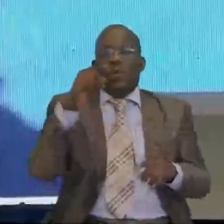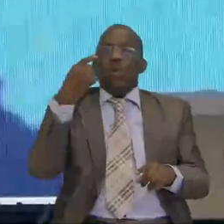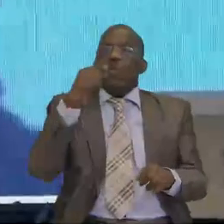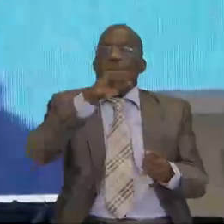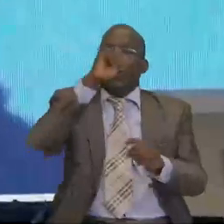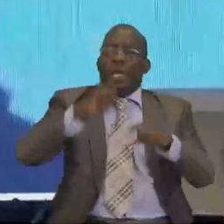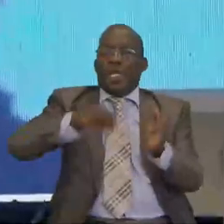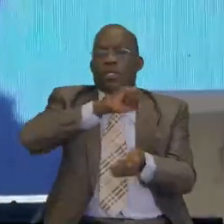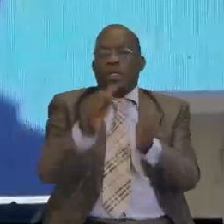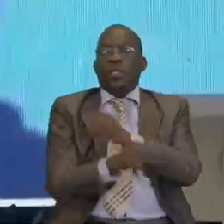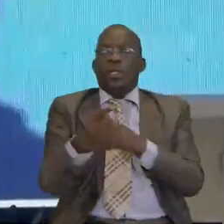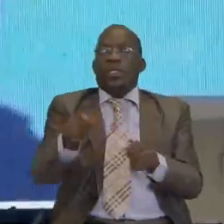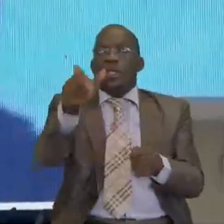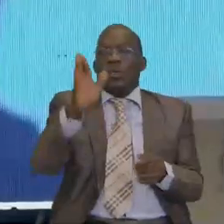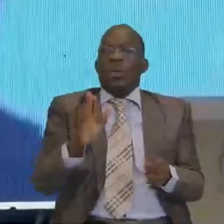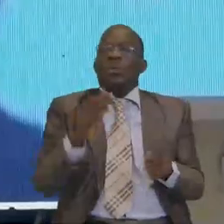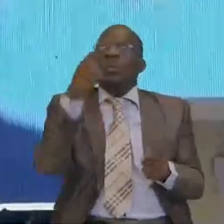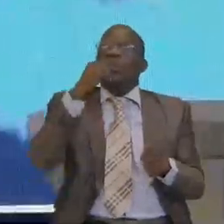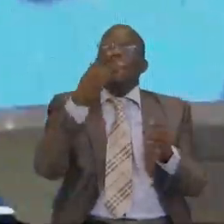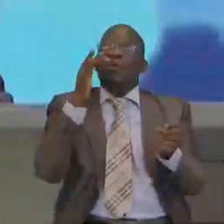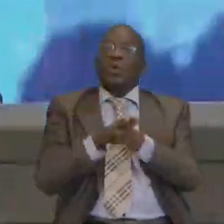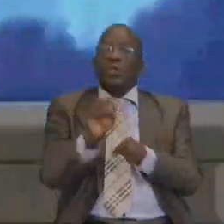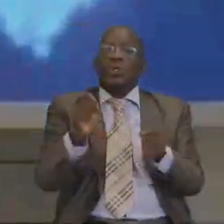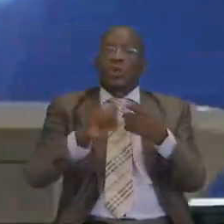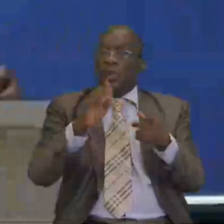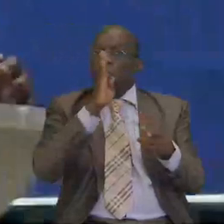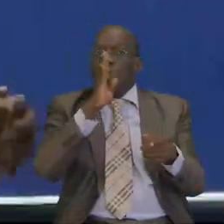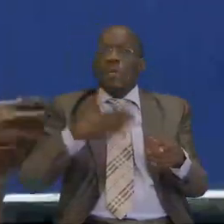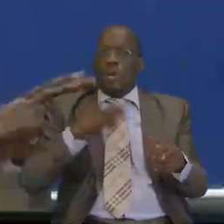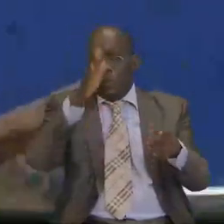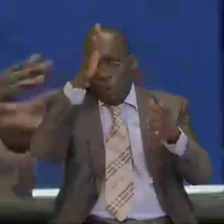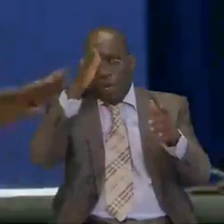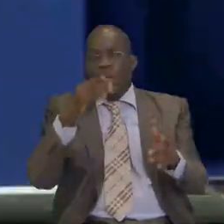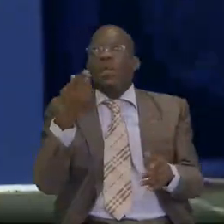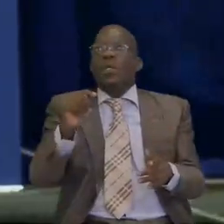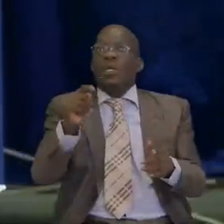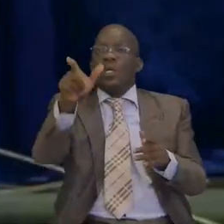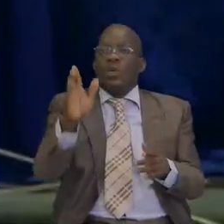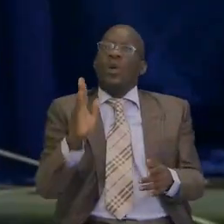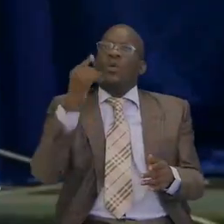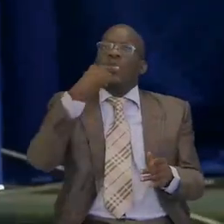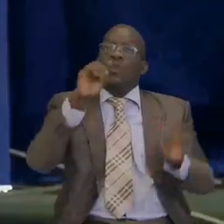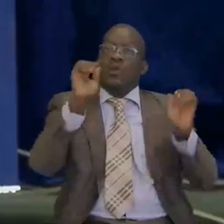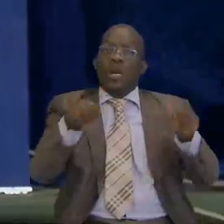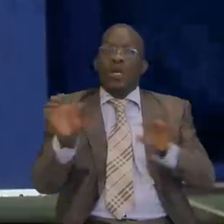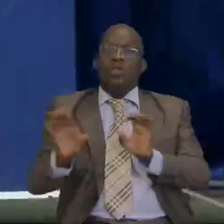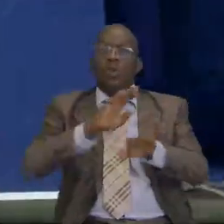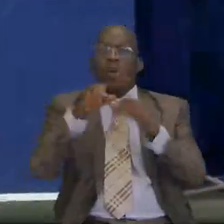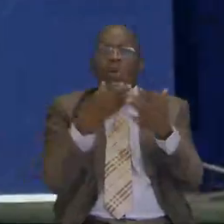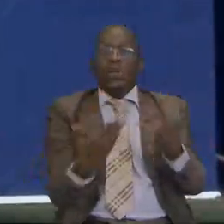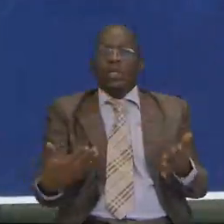davantage. Le Dieu qui a promis être mon Père. Le Dieu qui peut tout faire dans ma